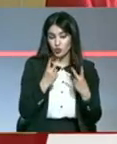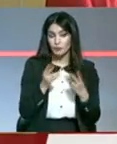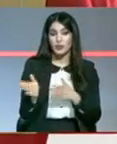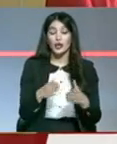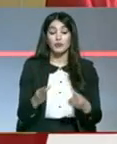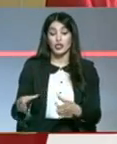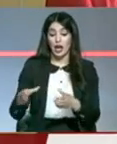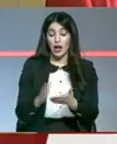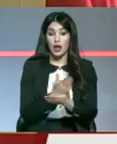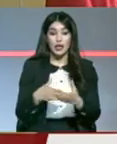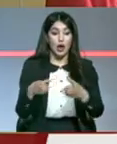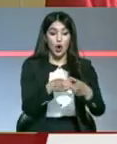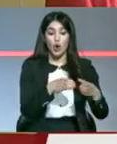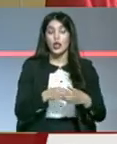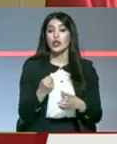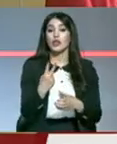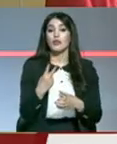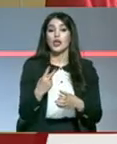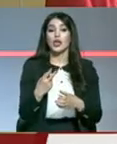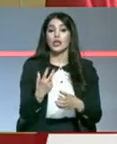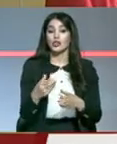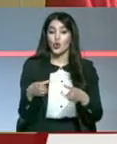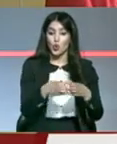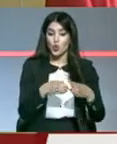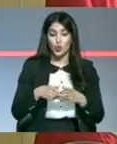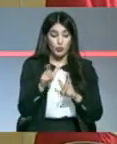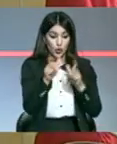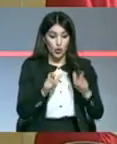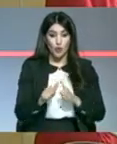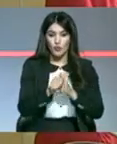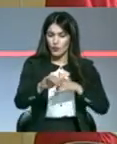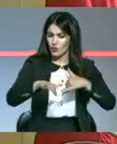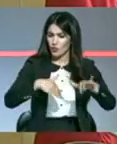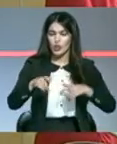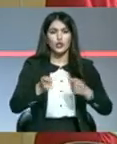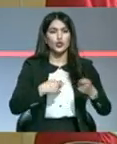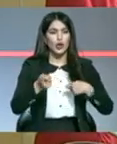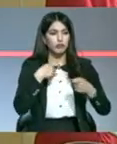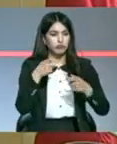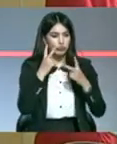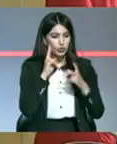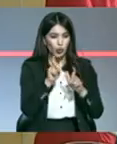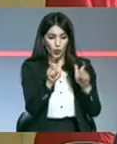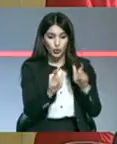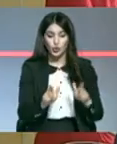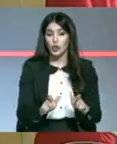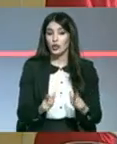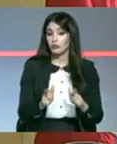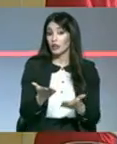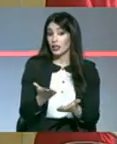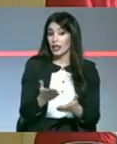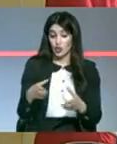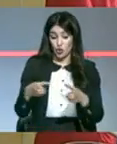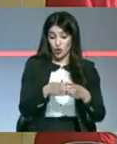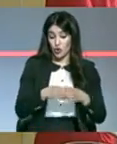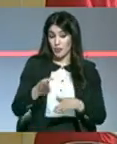ثلاثمائه فريق مراقبه يكونوا موجودين على كامل فترات اليوم في مختلف حلقات مسالك التوزيع اه الفرق